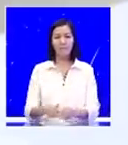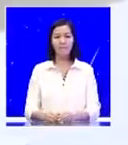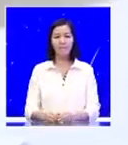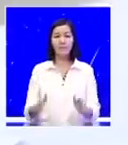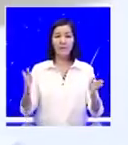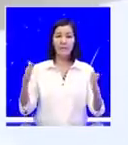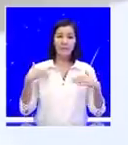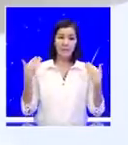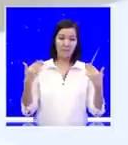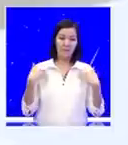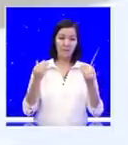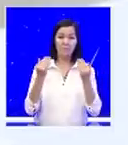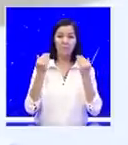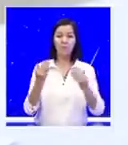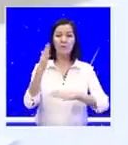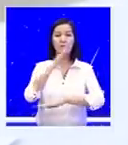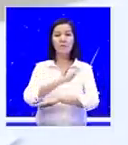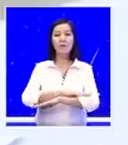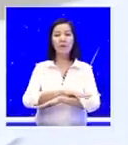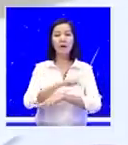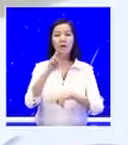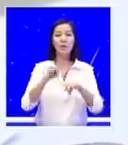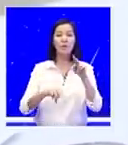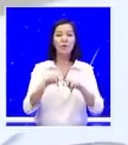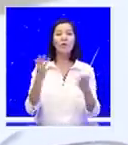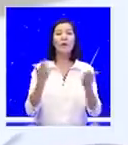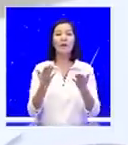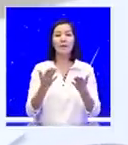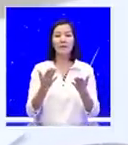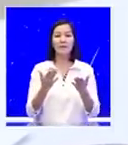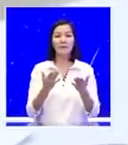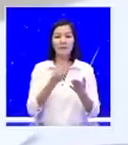Сәлемет пе, Алима? Бүгінгі сабаққа көңіл күйің қалай, Алима?